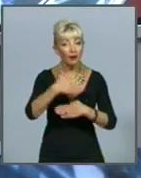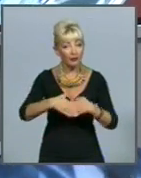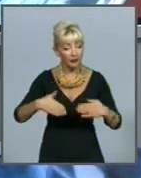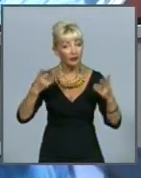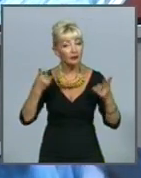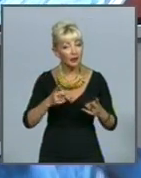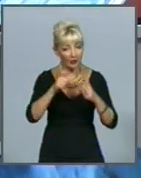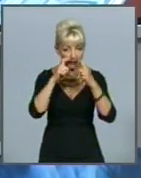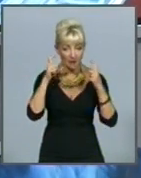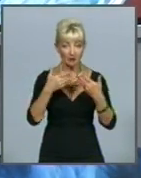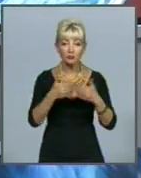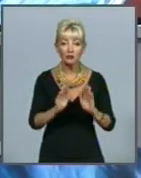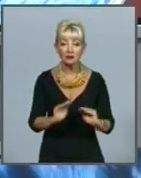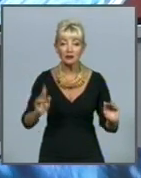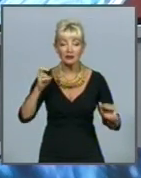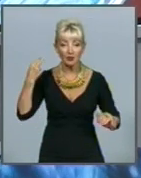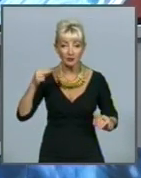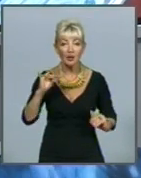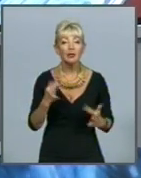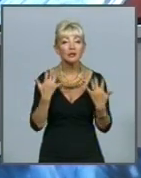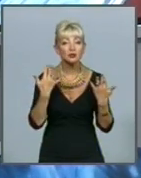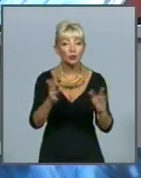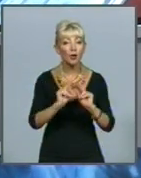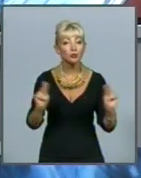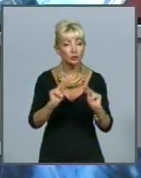випускатимуть дітей на перерви, і наскільки педагоги готові до такої